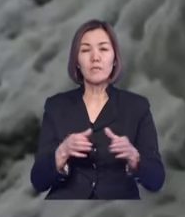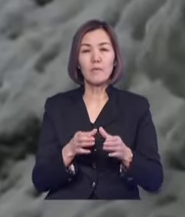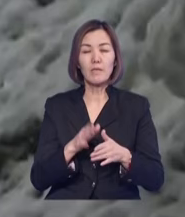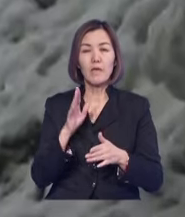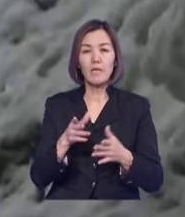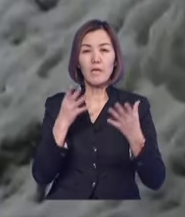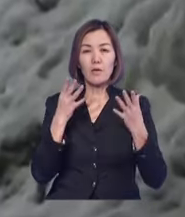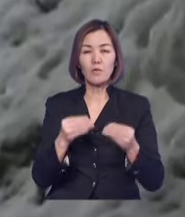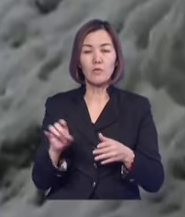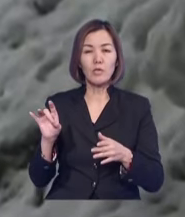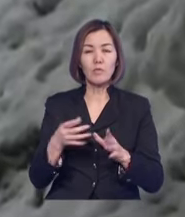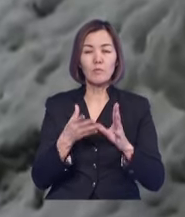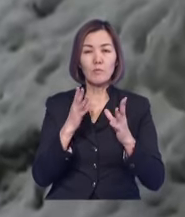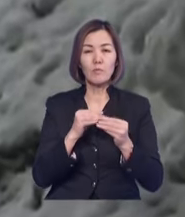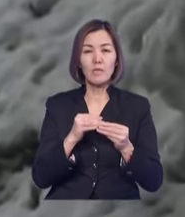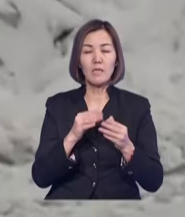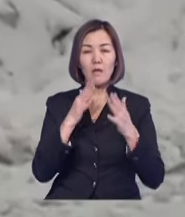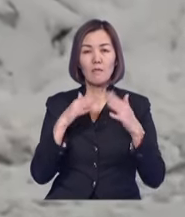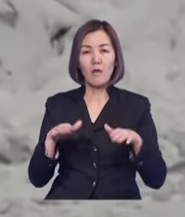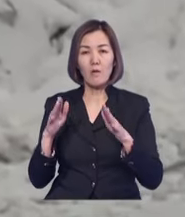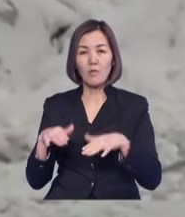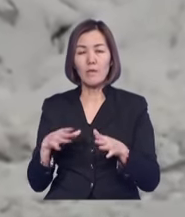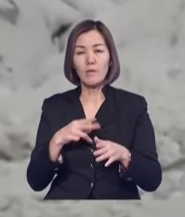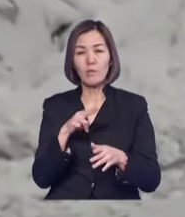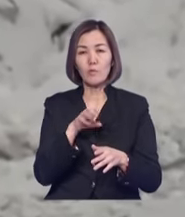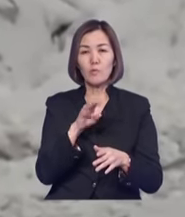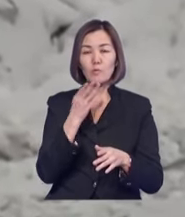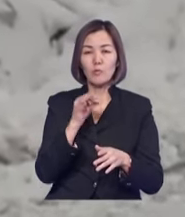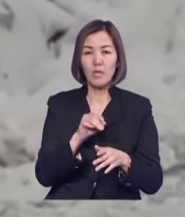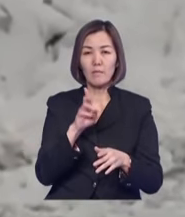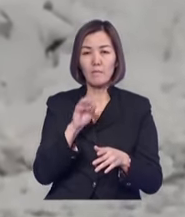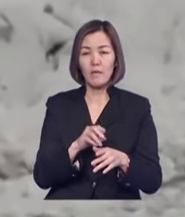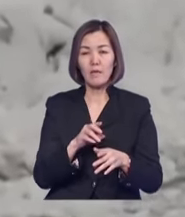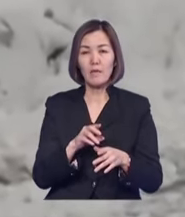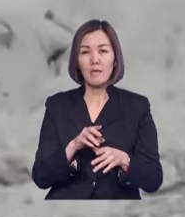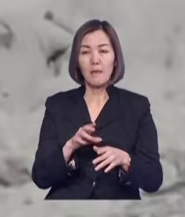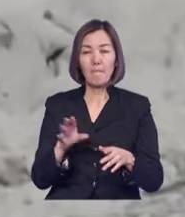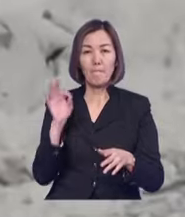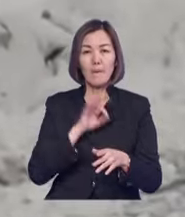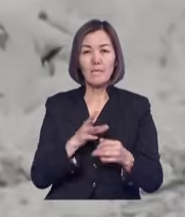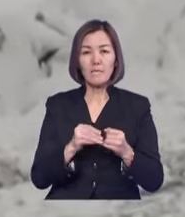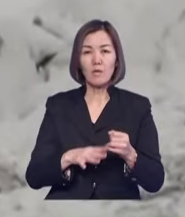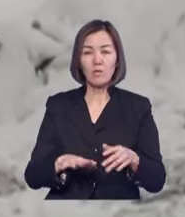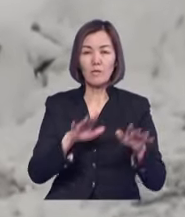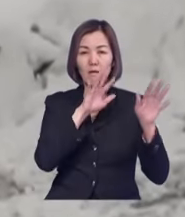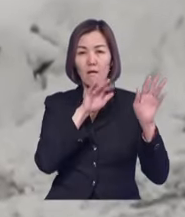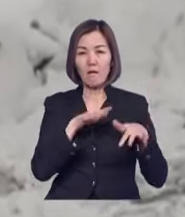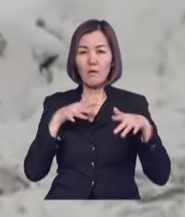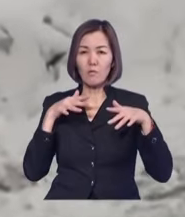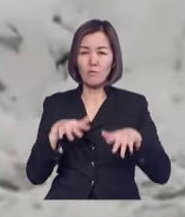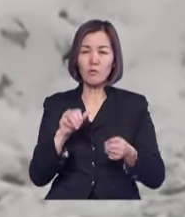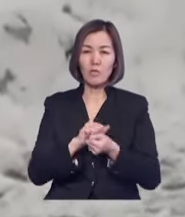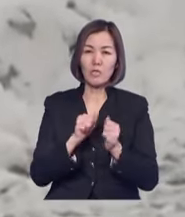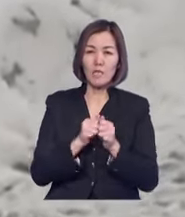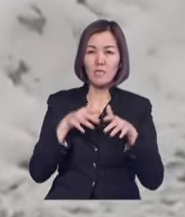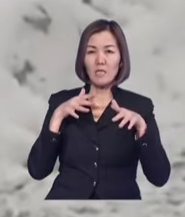алдағы күндерде республиканың таулы аймақтарында Душанбе, Худжан аймағында және Батыс аудандарында қар көшкіні мен тас құлау қаупі